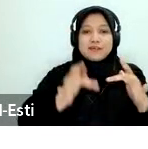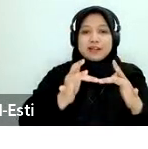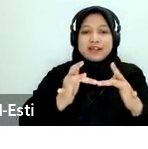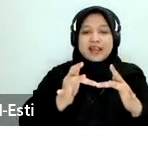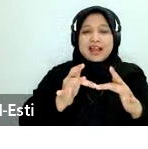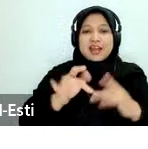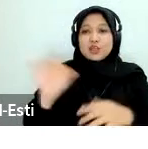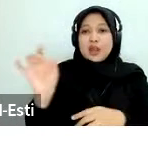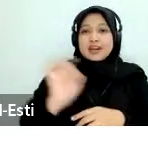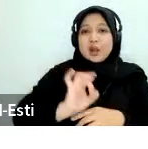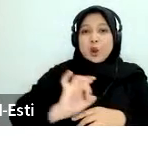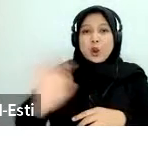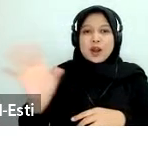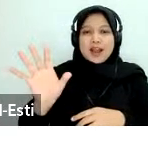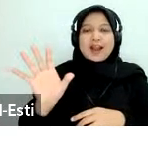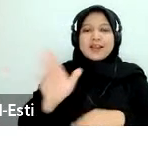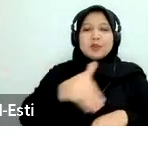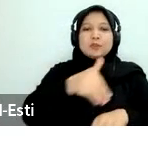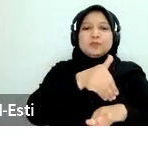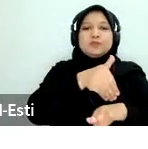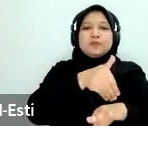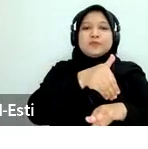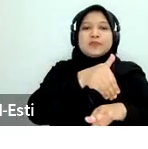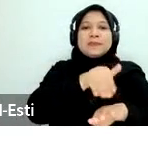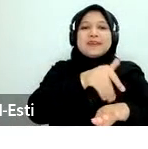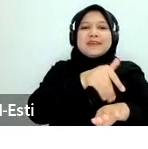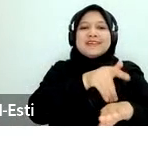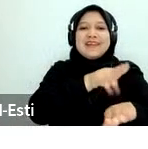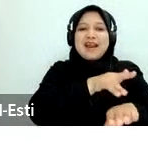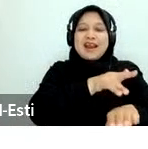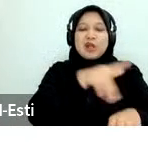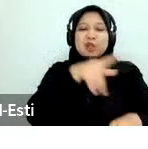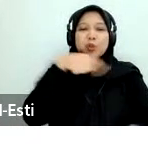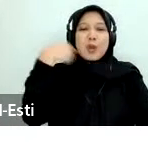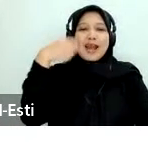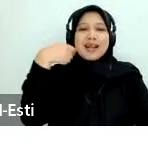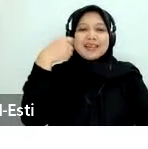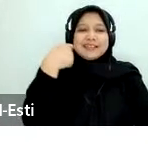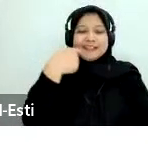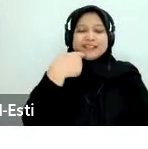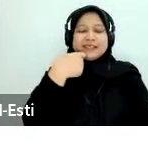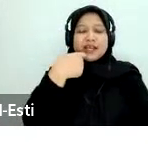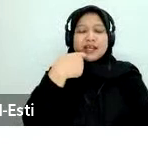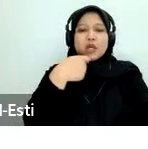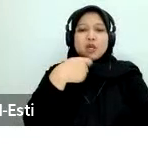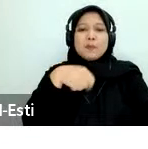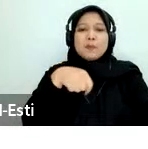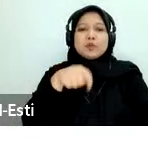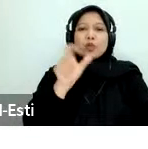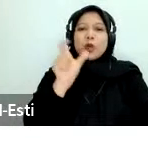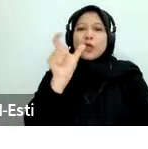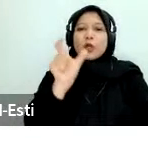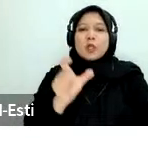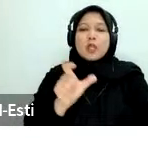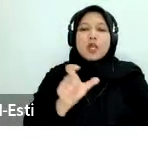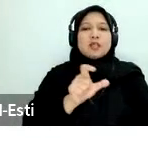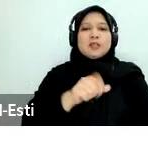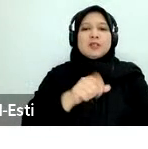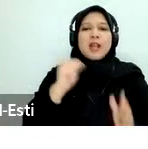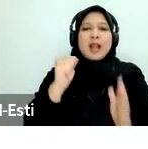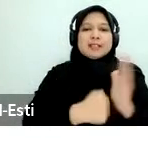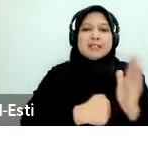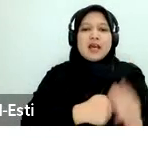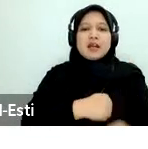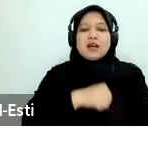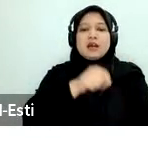seorang artis dan menggunakan kata-kata semua kasar kata anjing dan